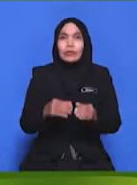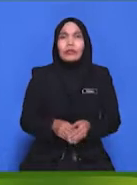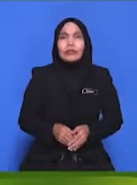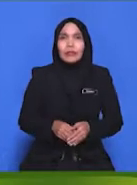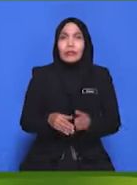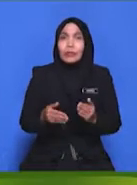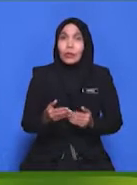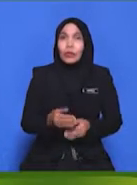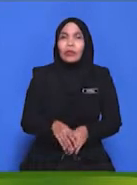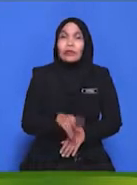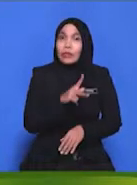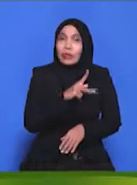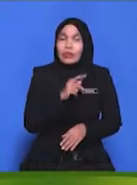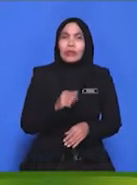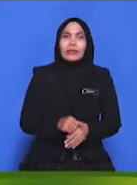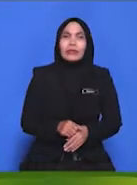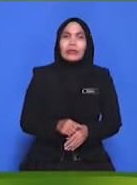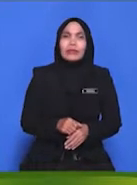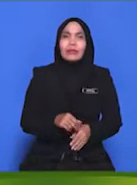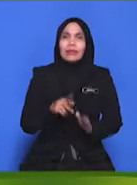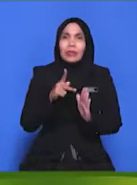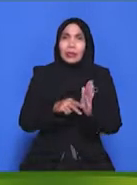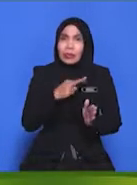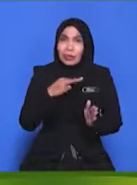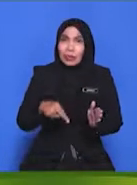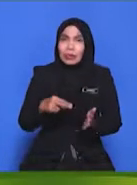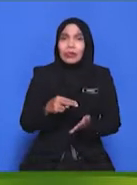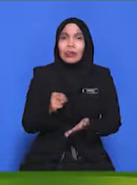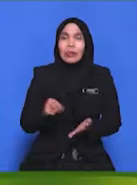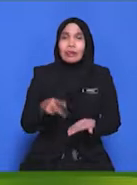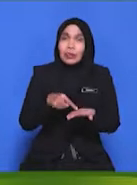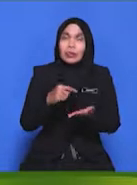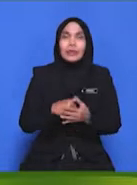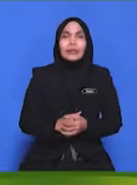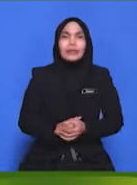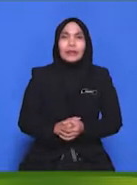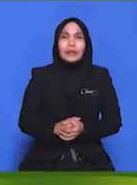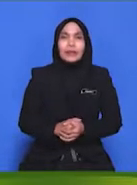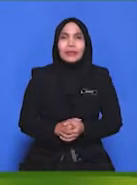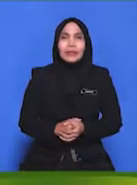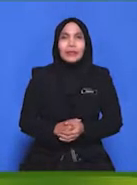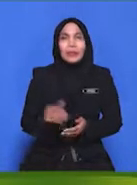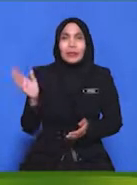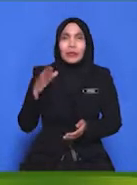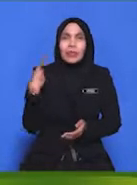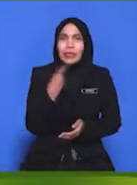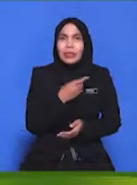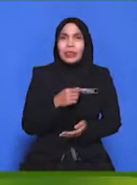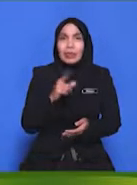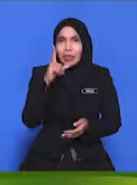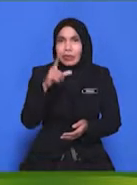khalifah-khalifah kerajaan Umayyah sehingga mencapai kegemilangan. Baiklah, mari kita lihat